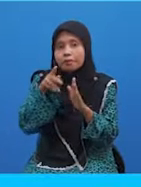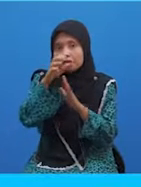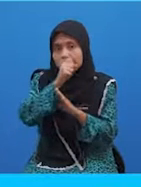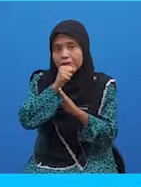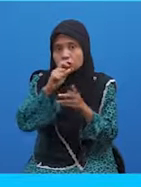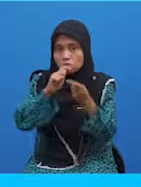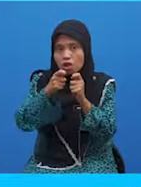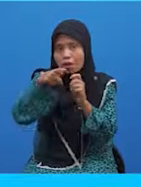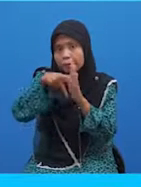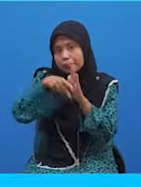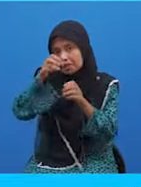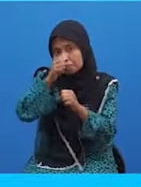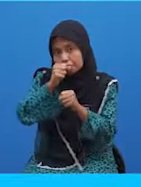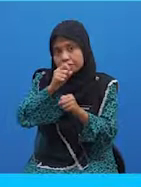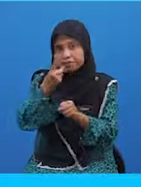pendapat.